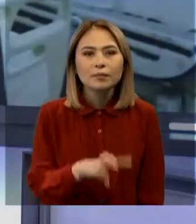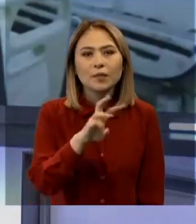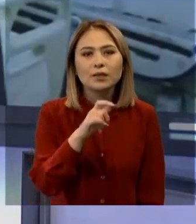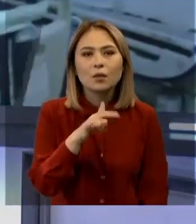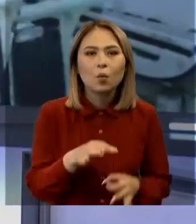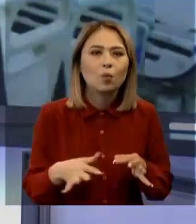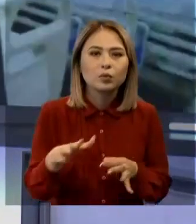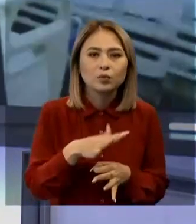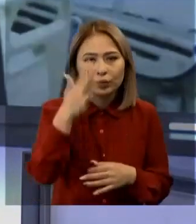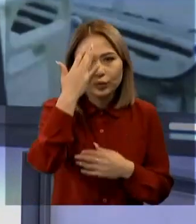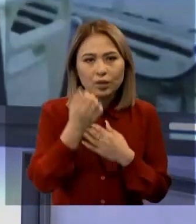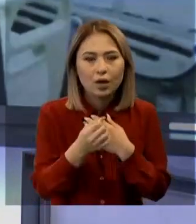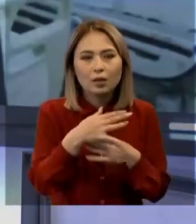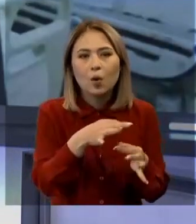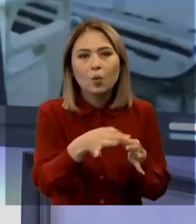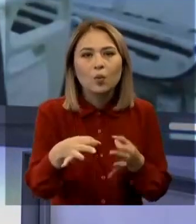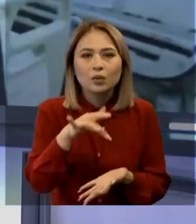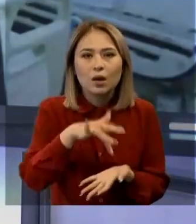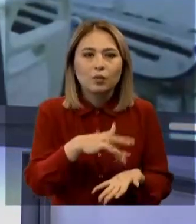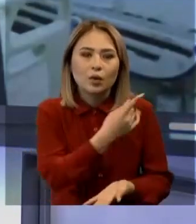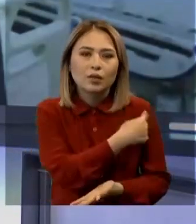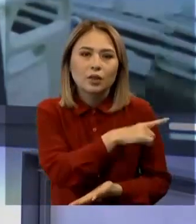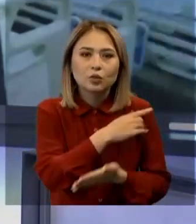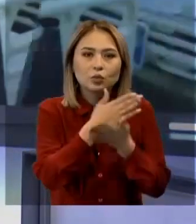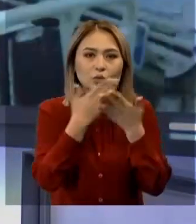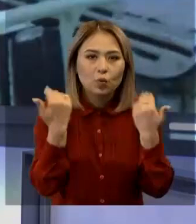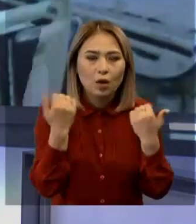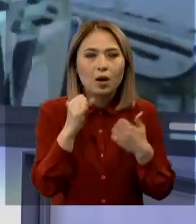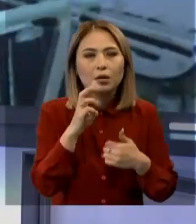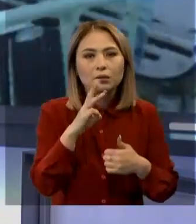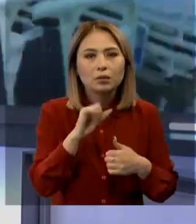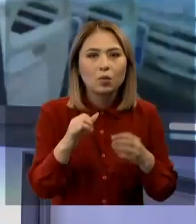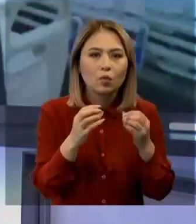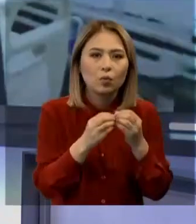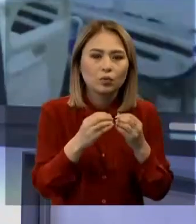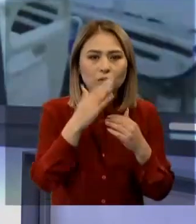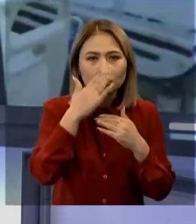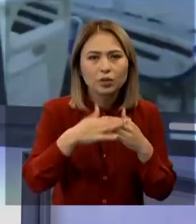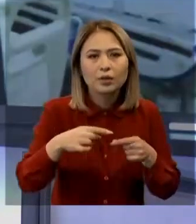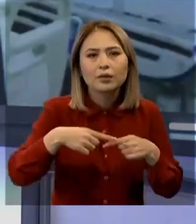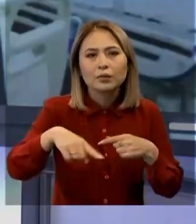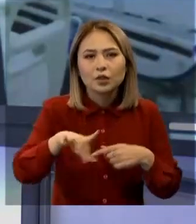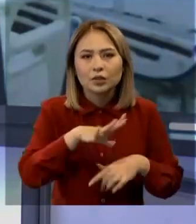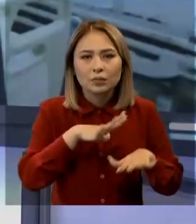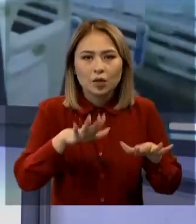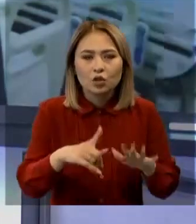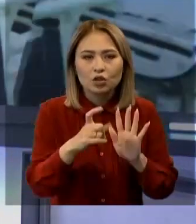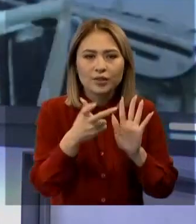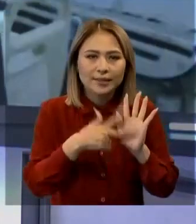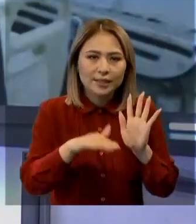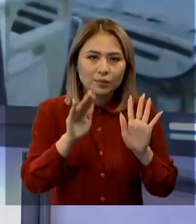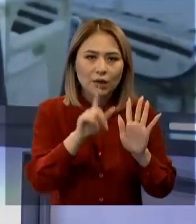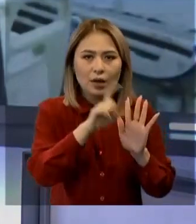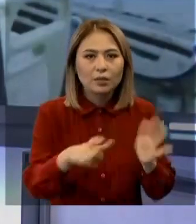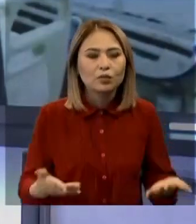Ала Маңғыстау облысы Мұнайлы ауданында орталық аурухана жоқ. Ақтаудан 10 шақырым жерде орналасқан ауданда 180